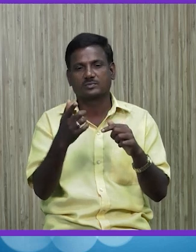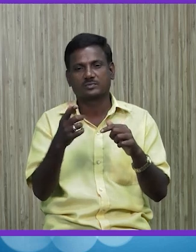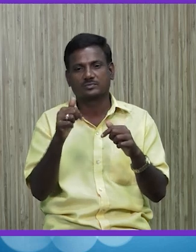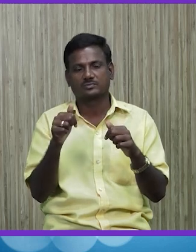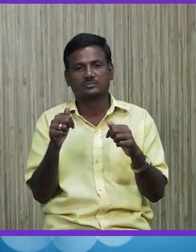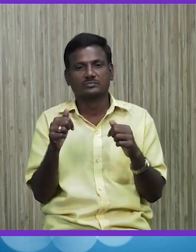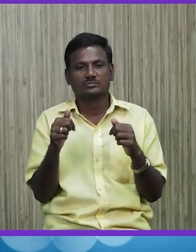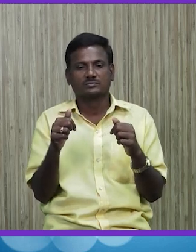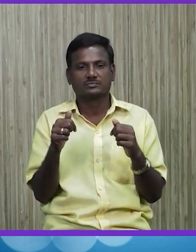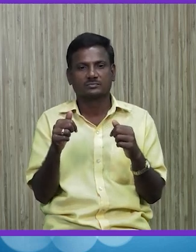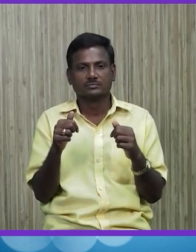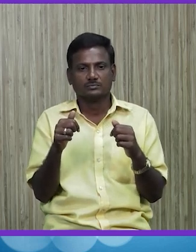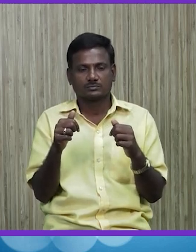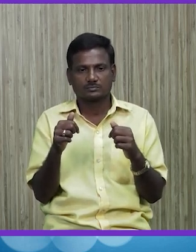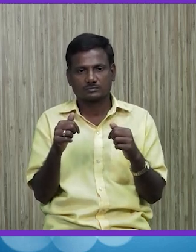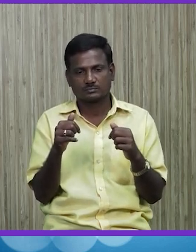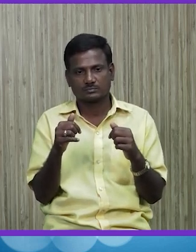வைக்கின்றேன்.